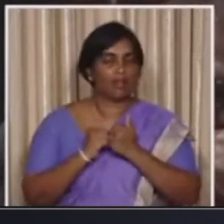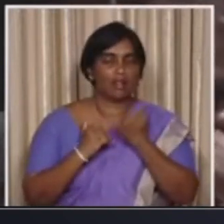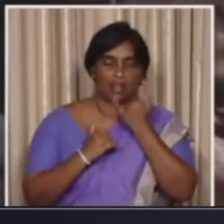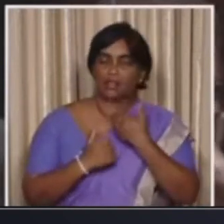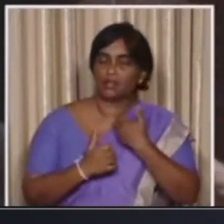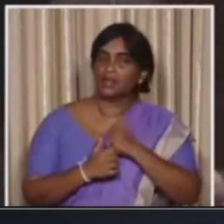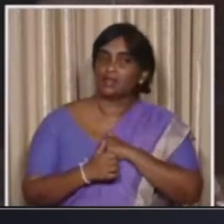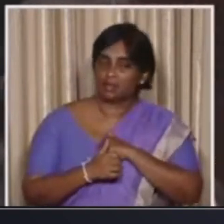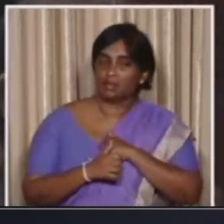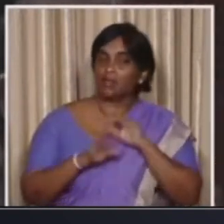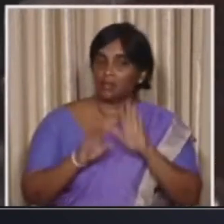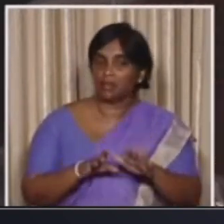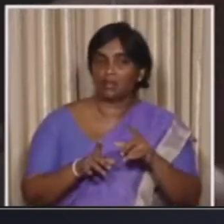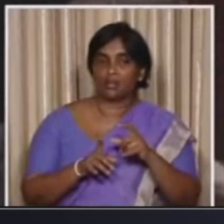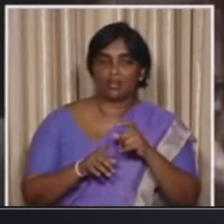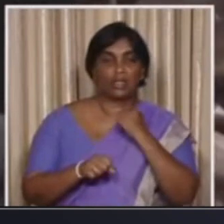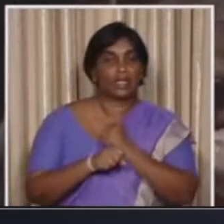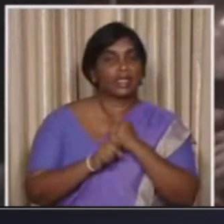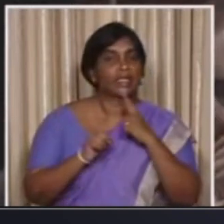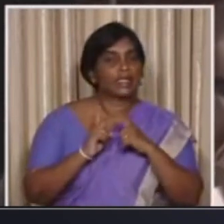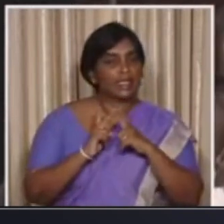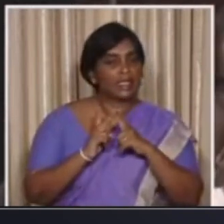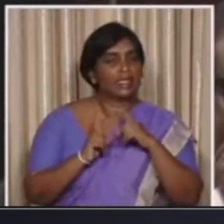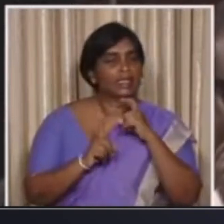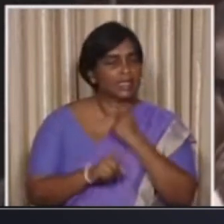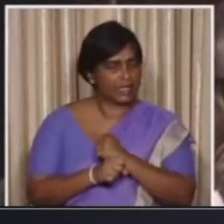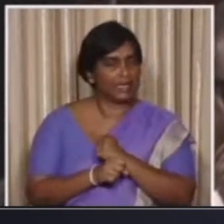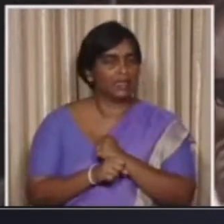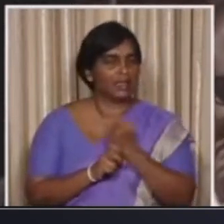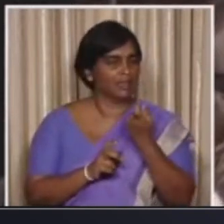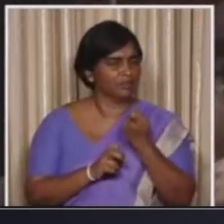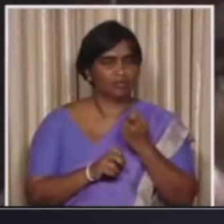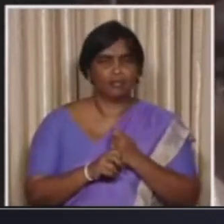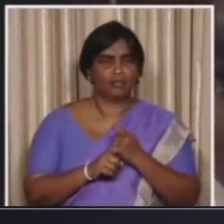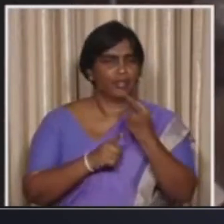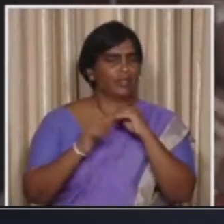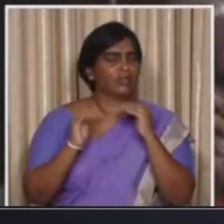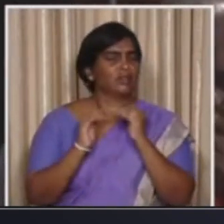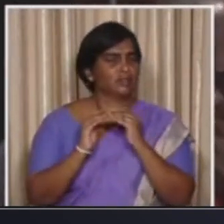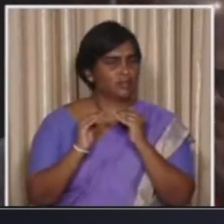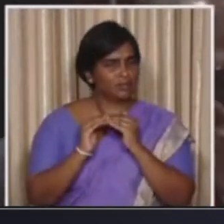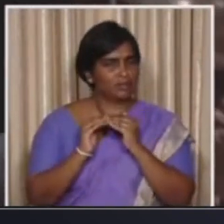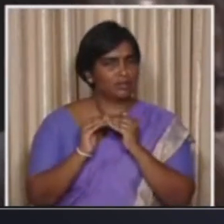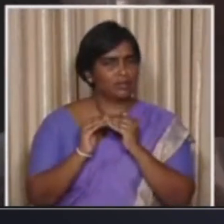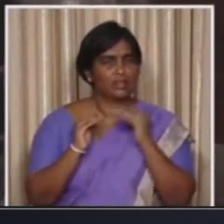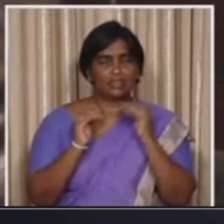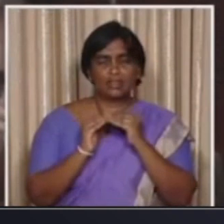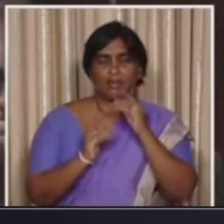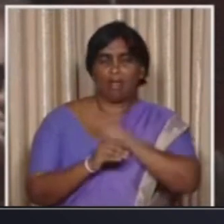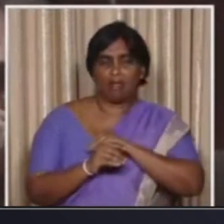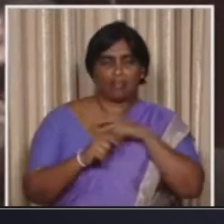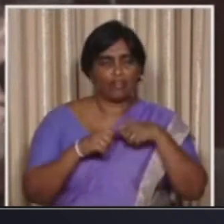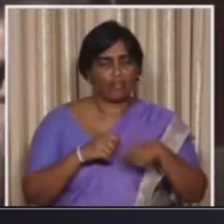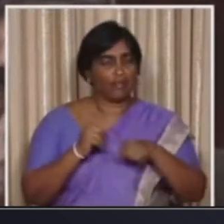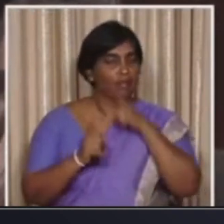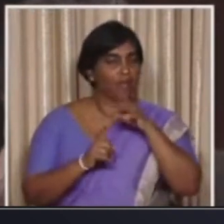කැමැති. දැන් මේ ගිග් ආර්ථිකයක් මේ සමජාතික නැත්නම් සමජීවී කතා ආයවැය ගින්න